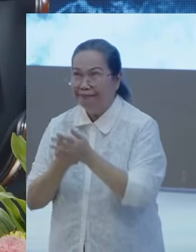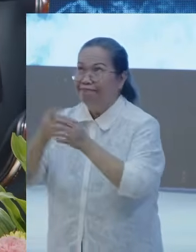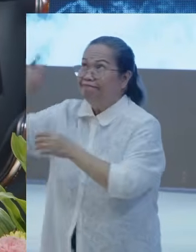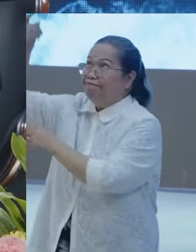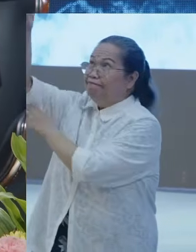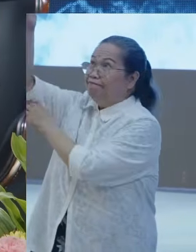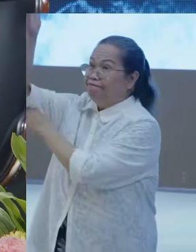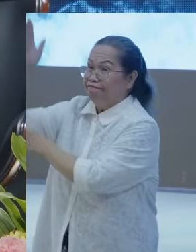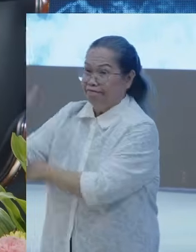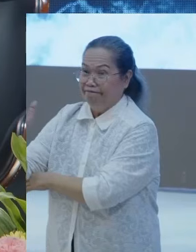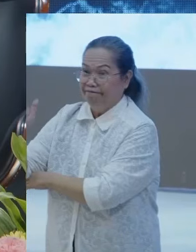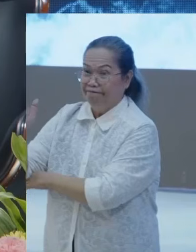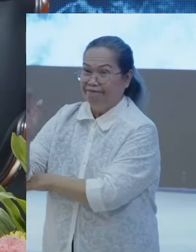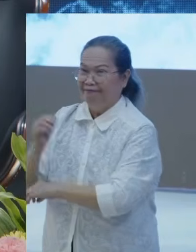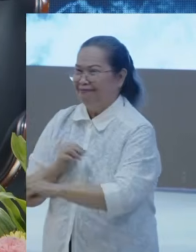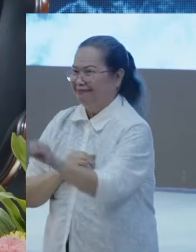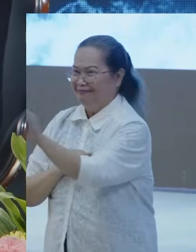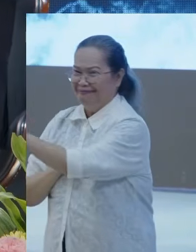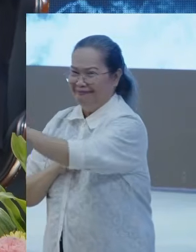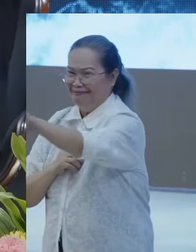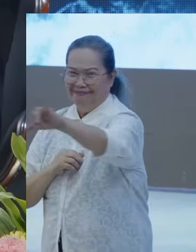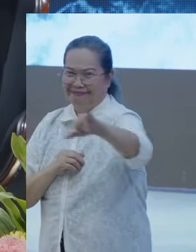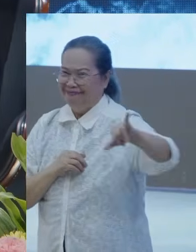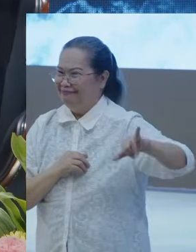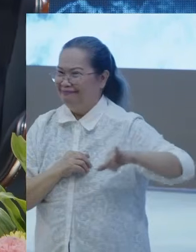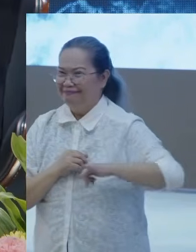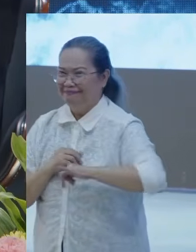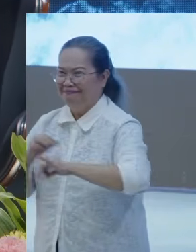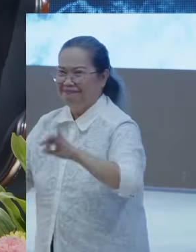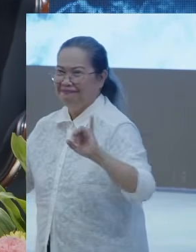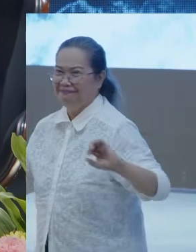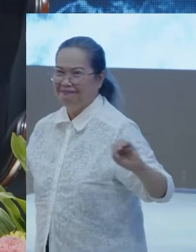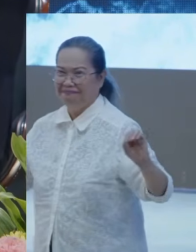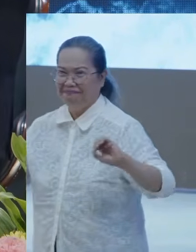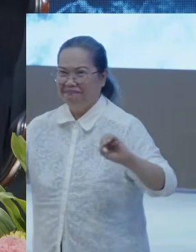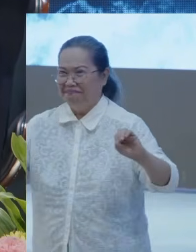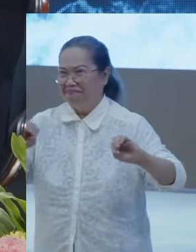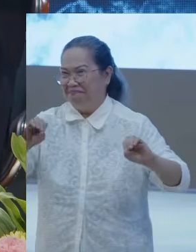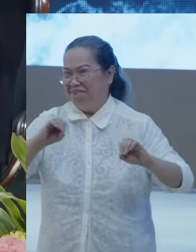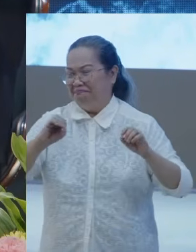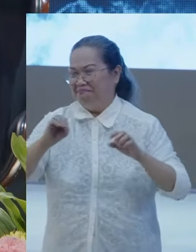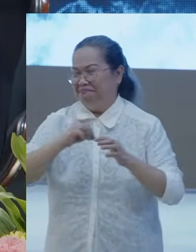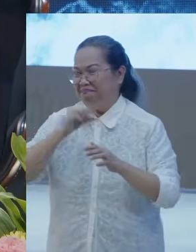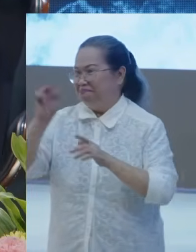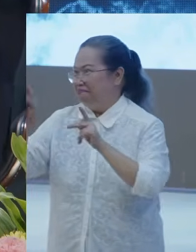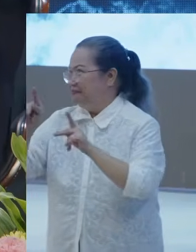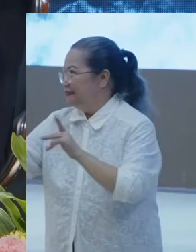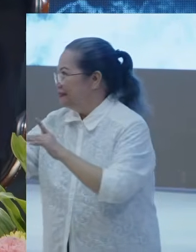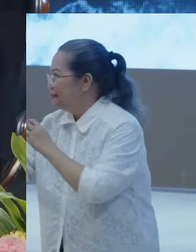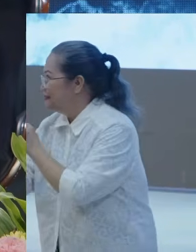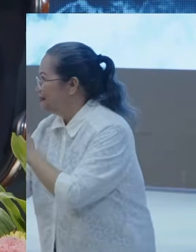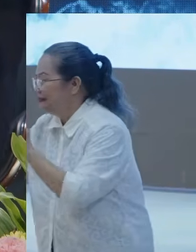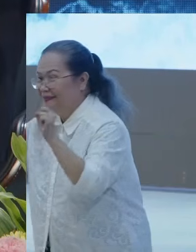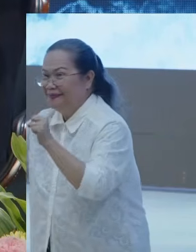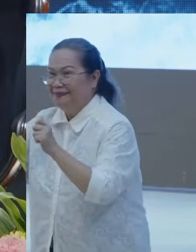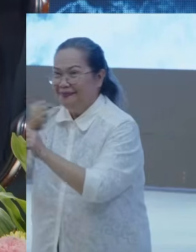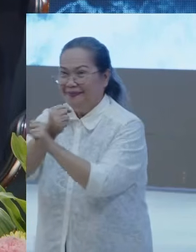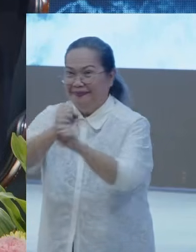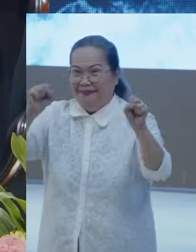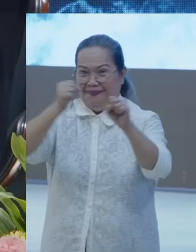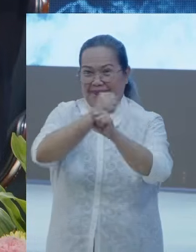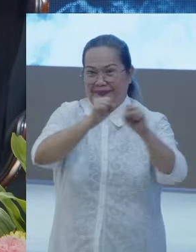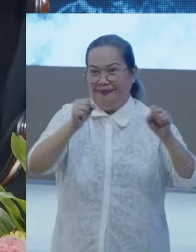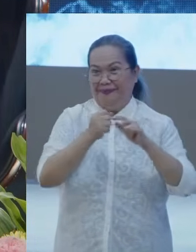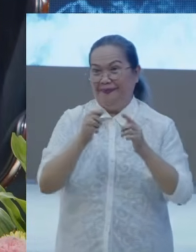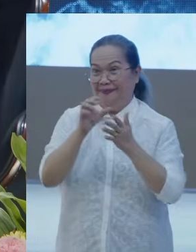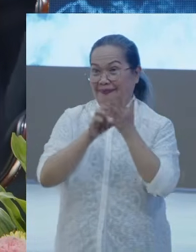patlang, walang mawawala, walang maiiwan sa lahat ng kanyang hinirang para maligtas. Sa